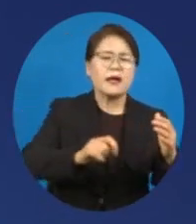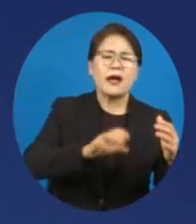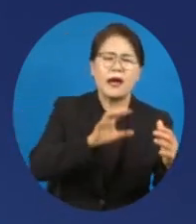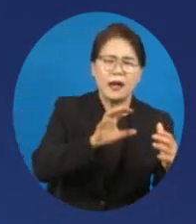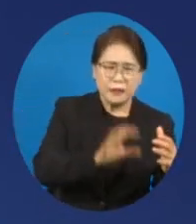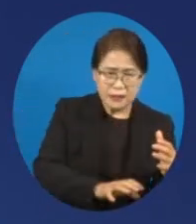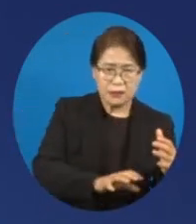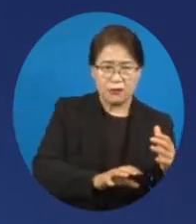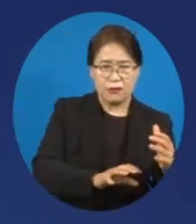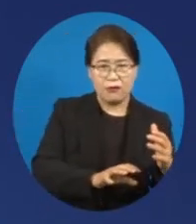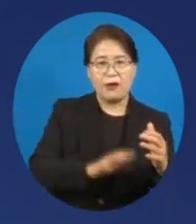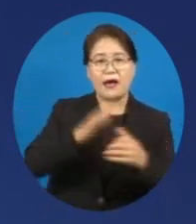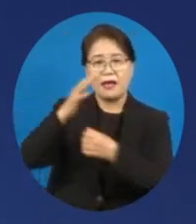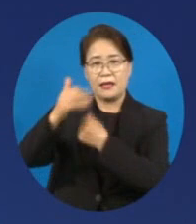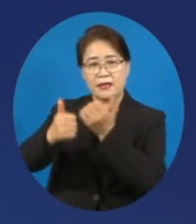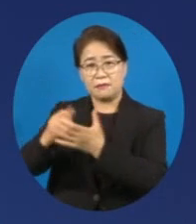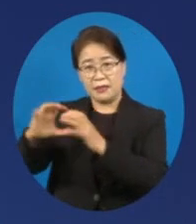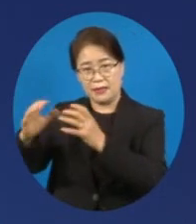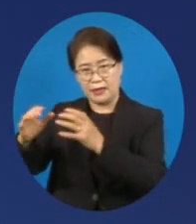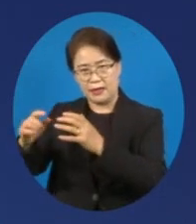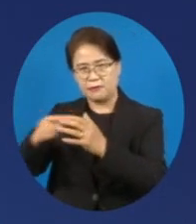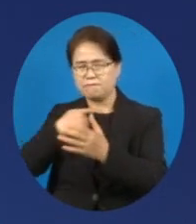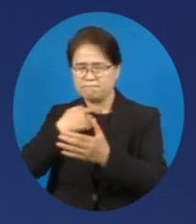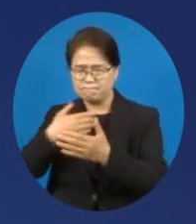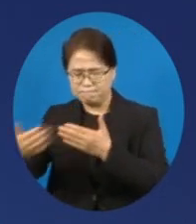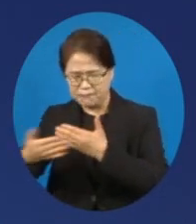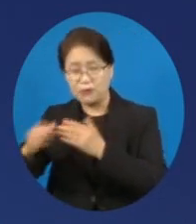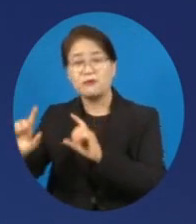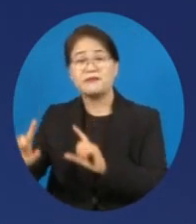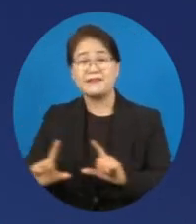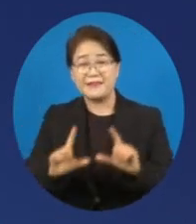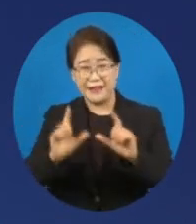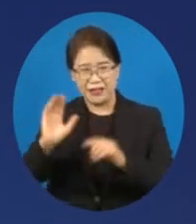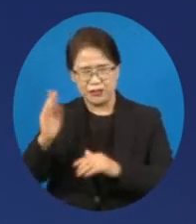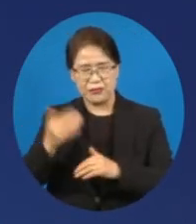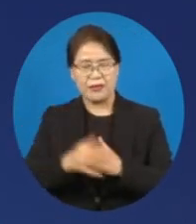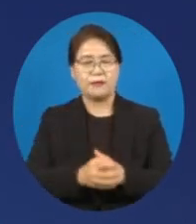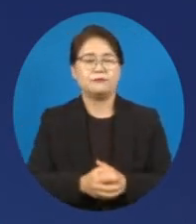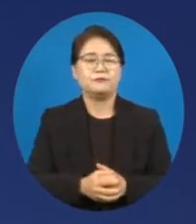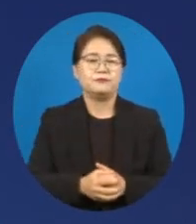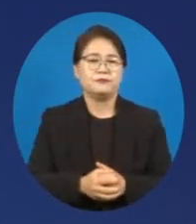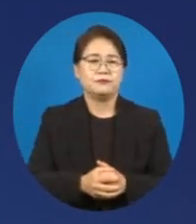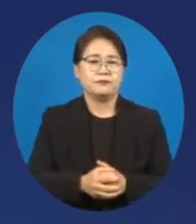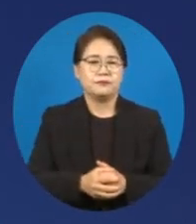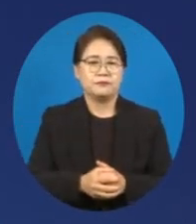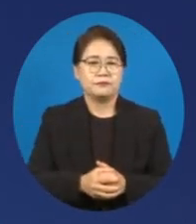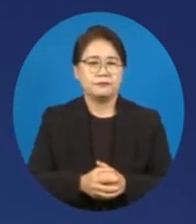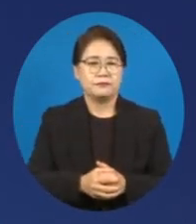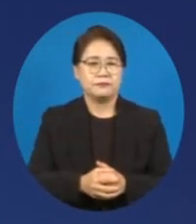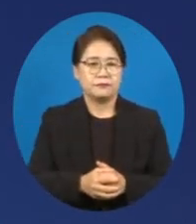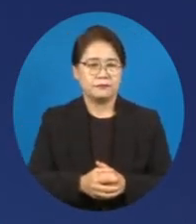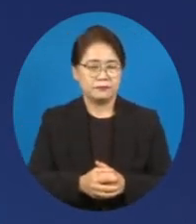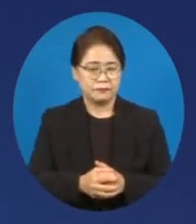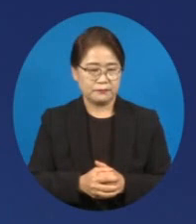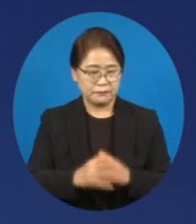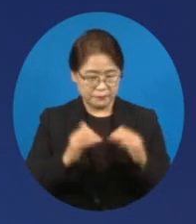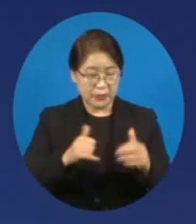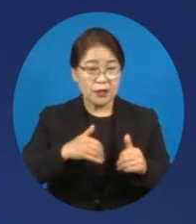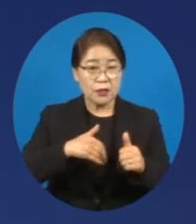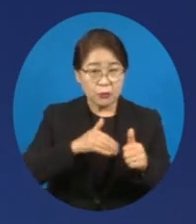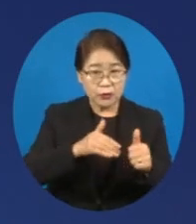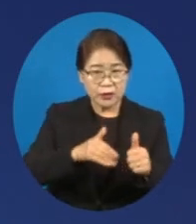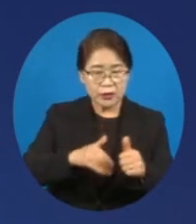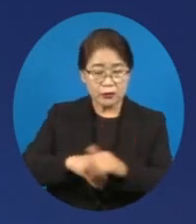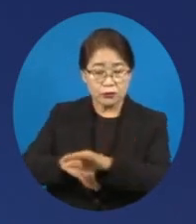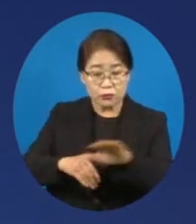우리는 하나님의 나라를 누리며 살아야 합니다 이 세상에 보냄을 받은